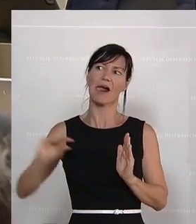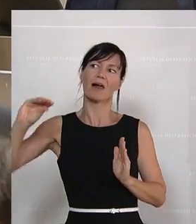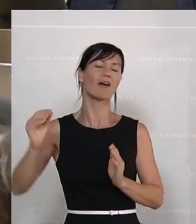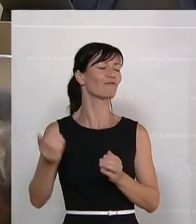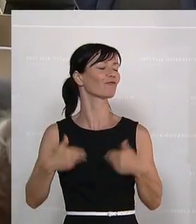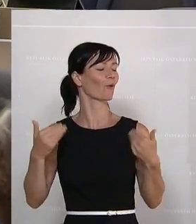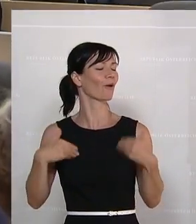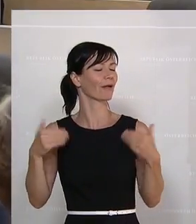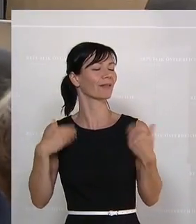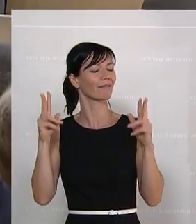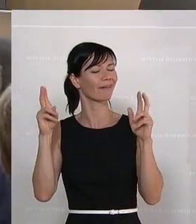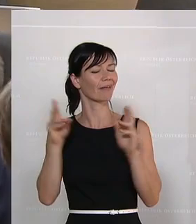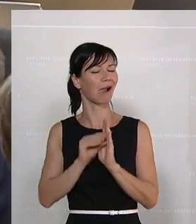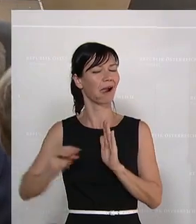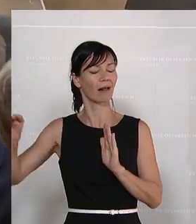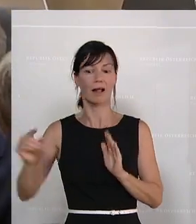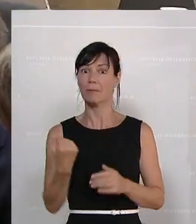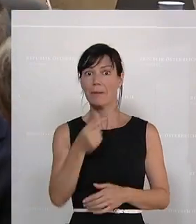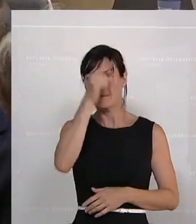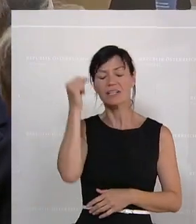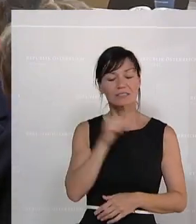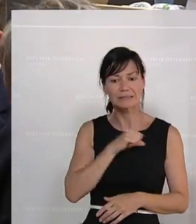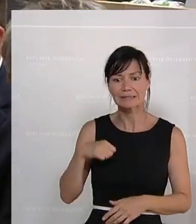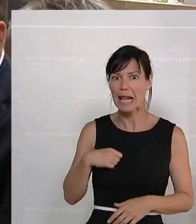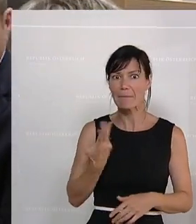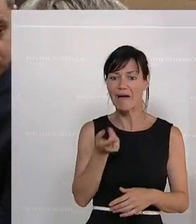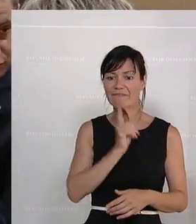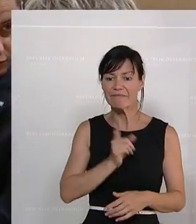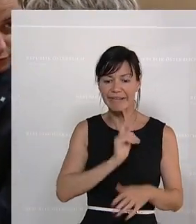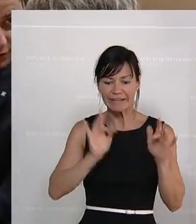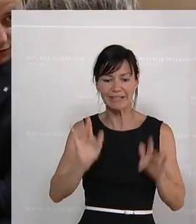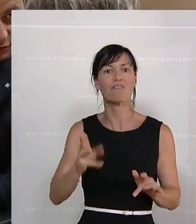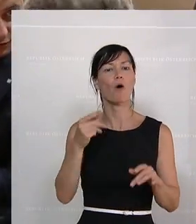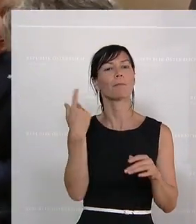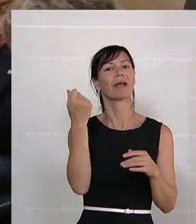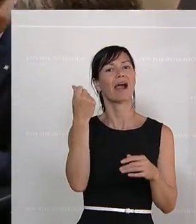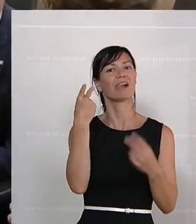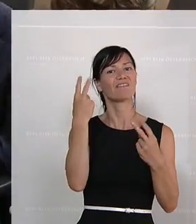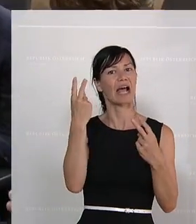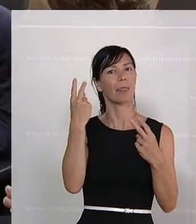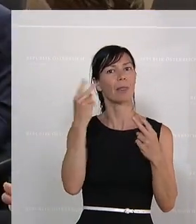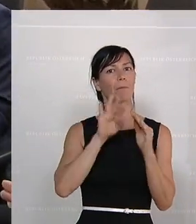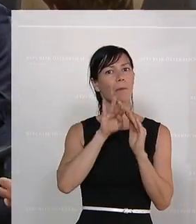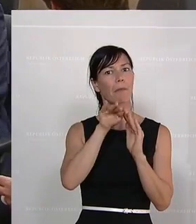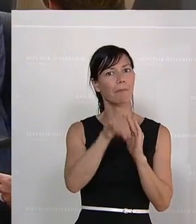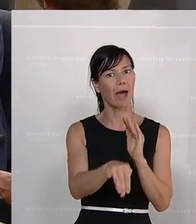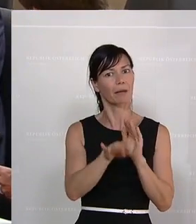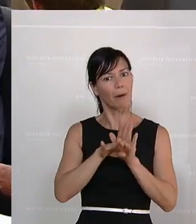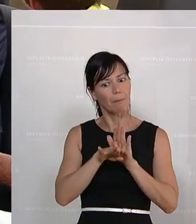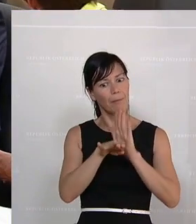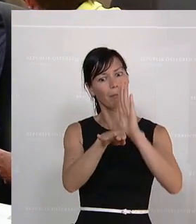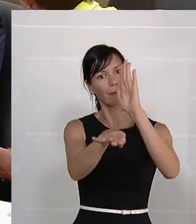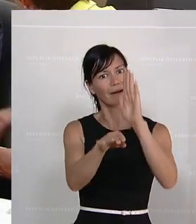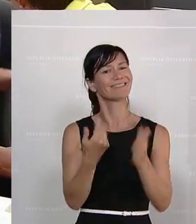und die menschen am real nach der weniger zur verfügung als sie vorher hatten damit muss endlich schluss sein